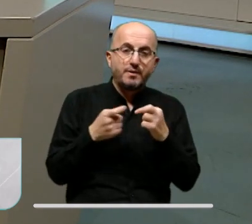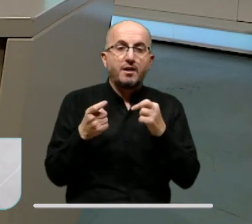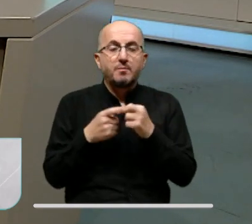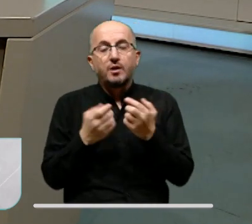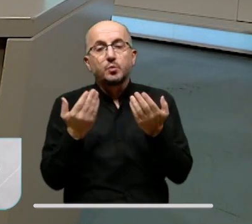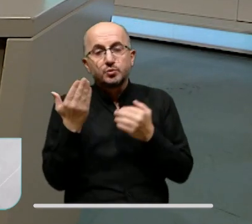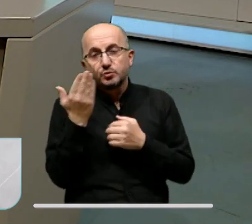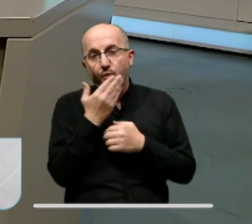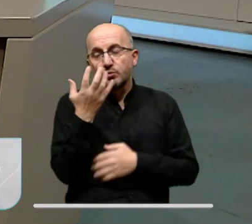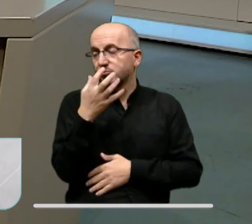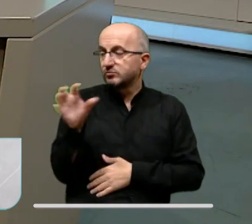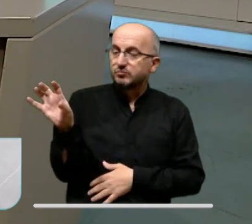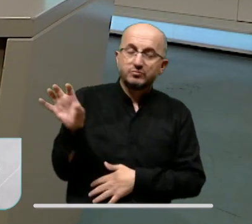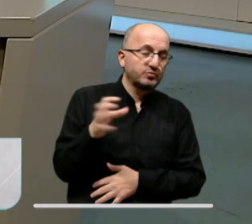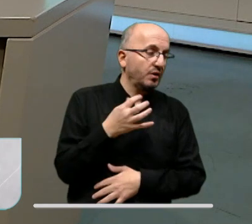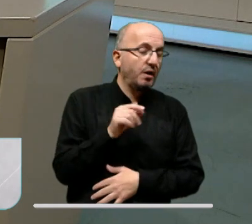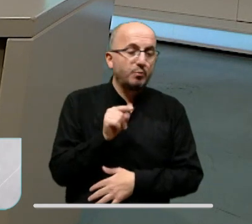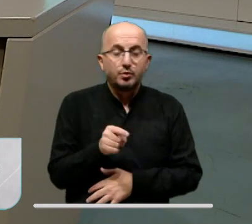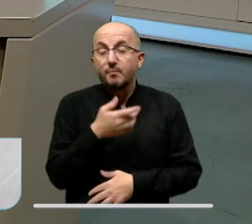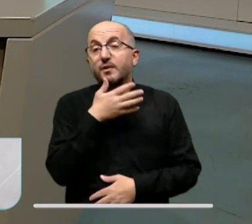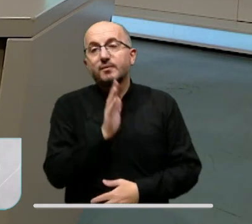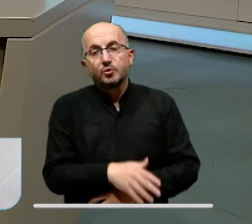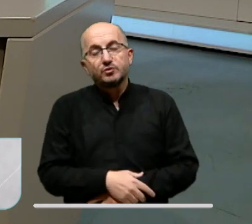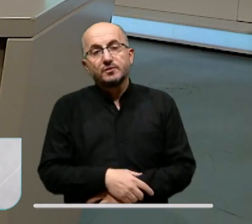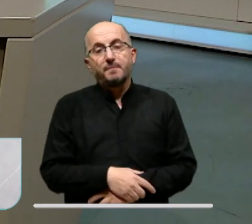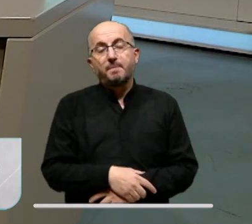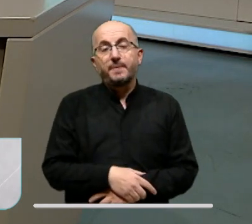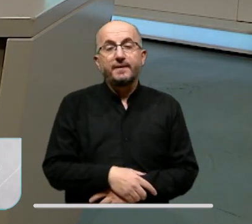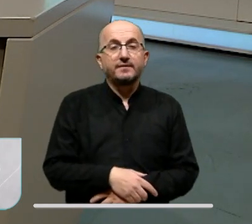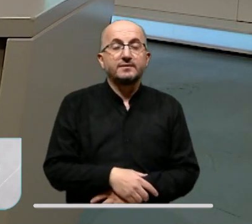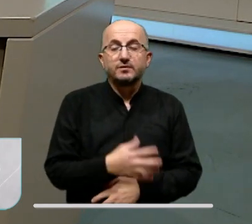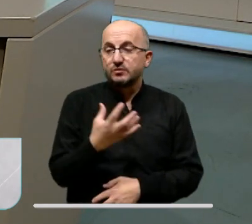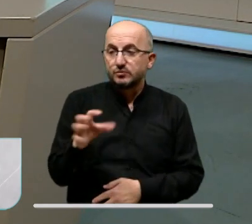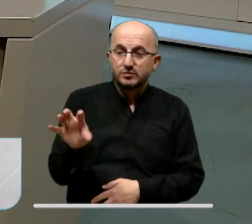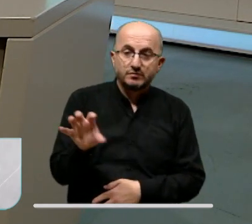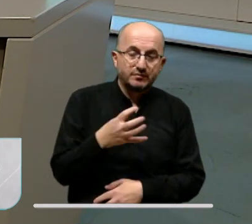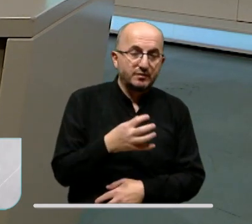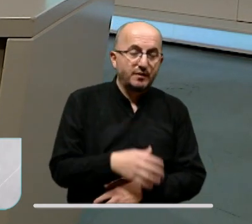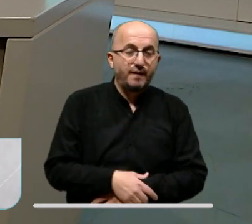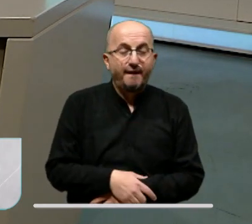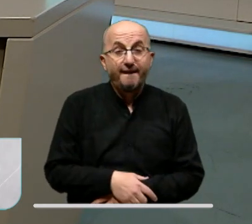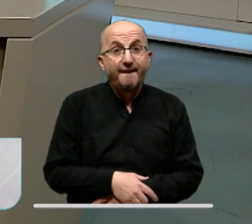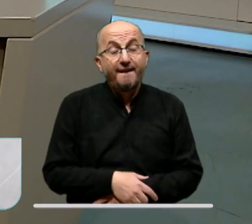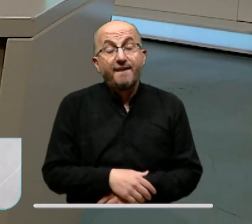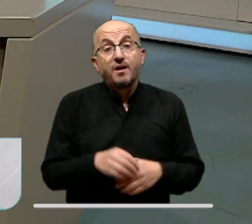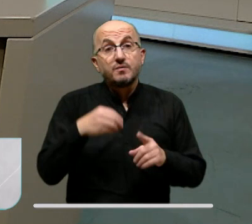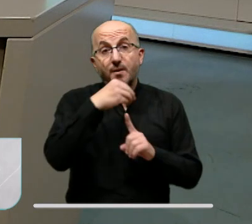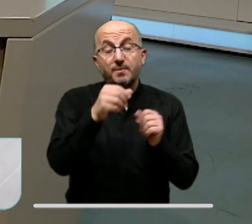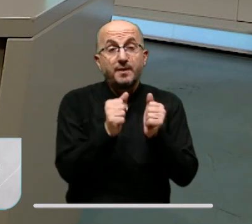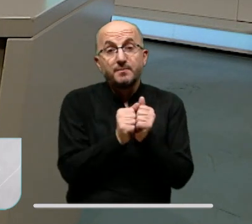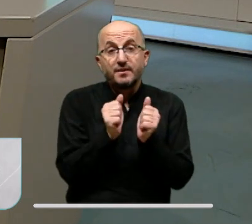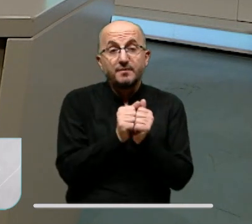duasını okur ve selam verir Peki bunu bilmiyordu vatandaş ve selam verdi hocayla Eee hocayla beraber